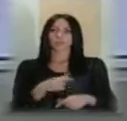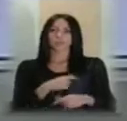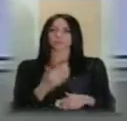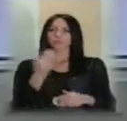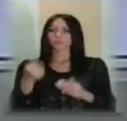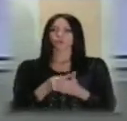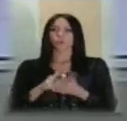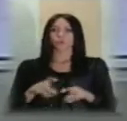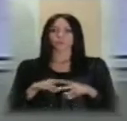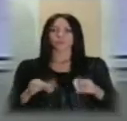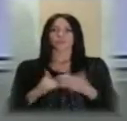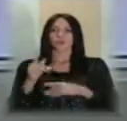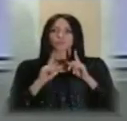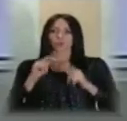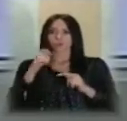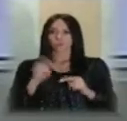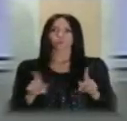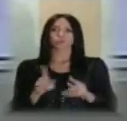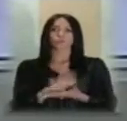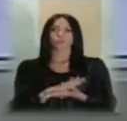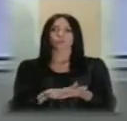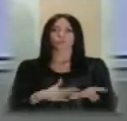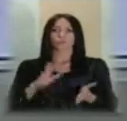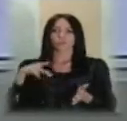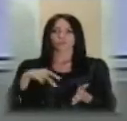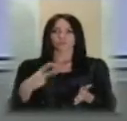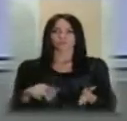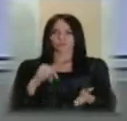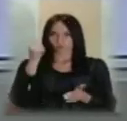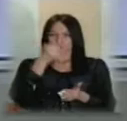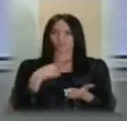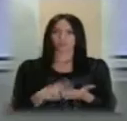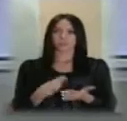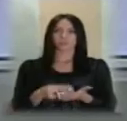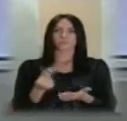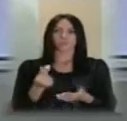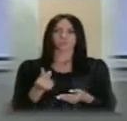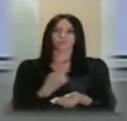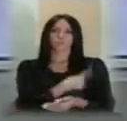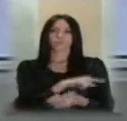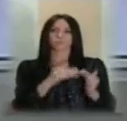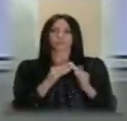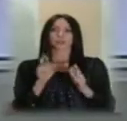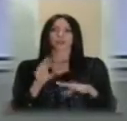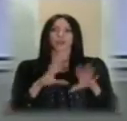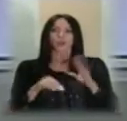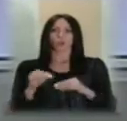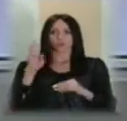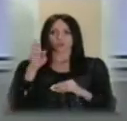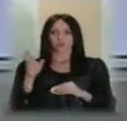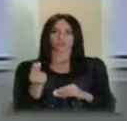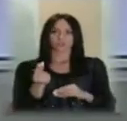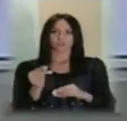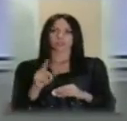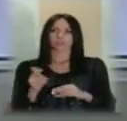Ради України щодо продовження у 2020 році фінансування медичних закладів за рахунок державних коштів. За